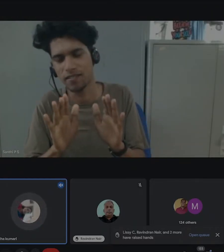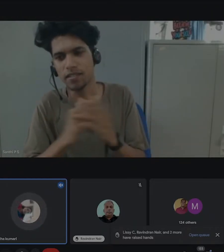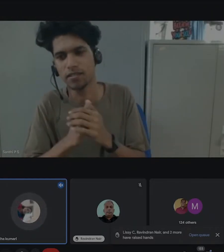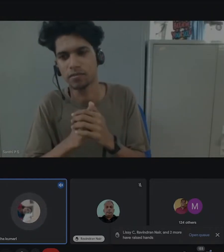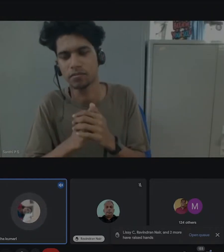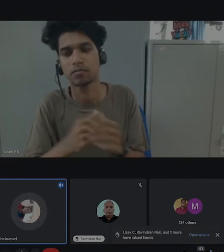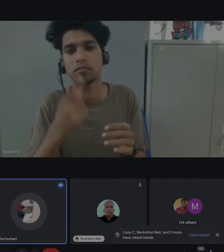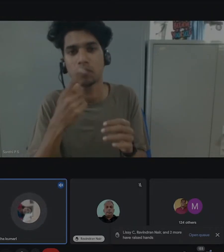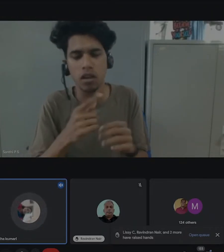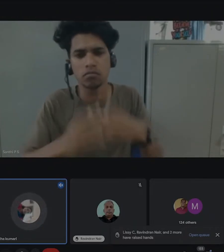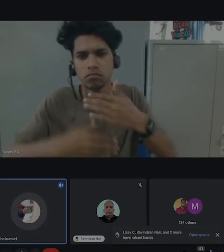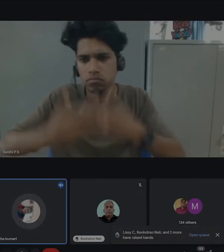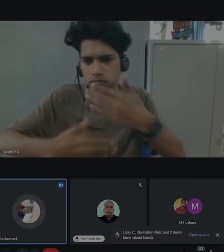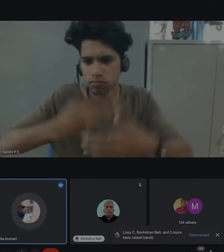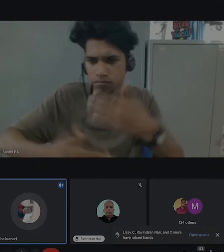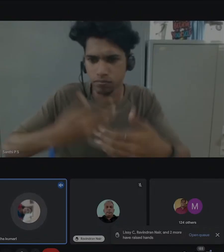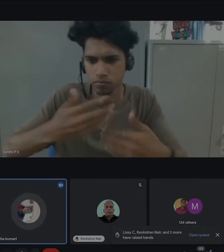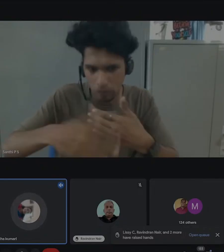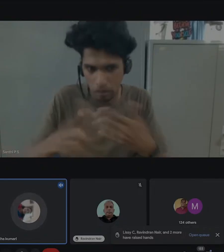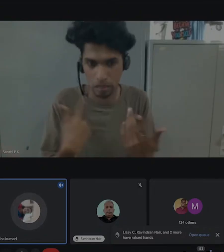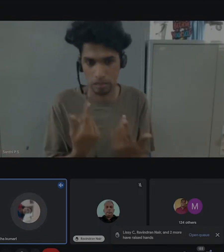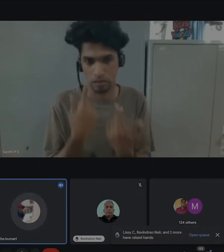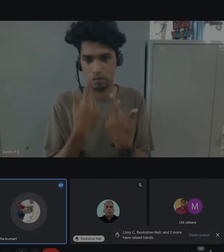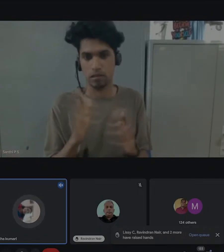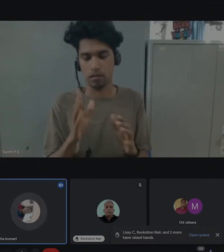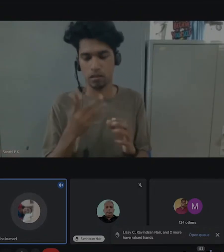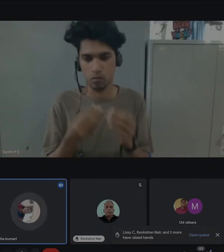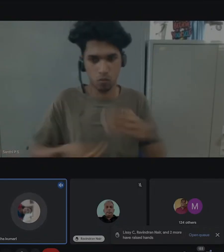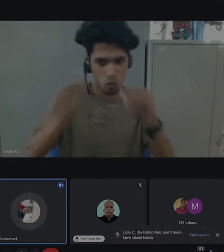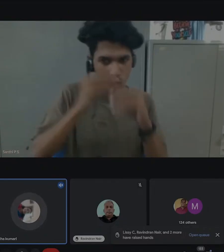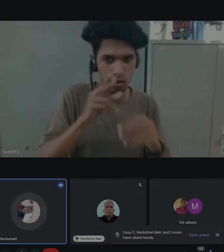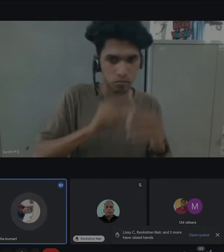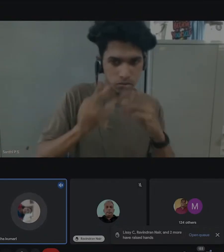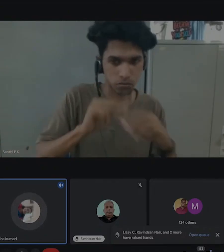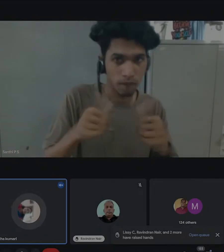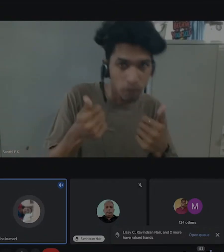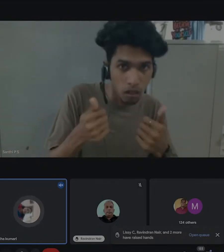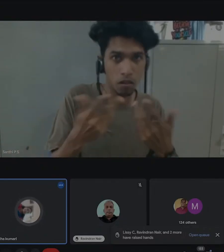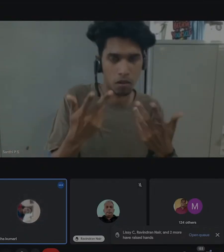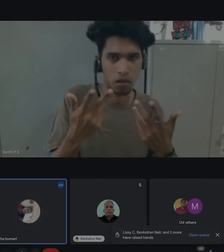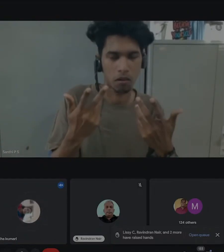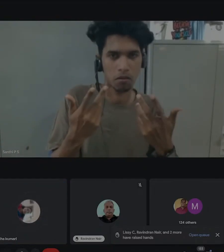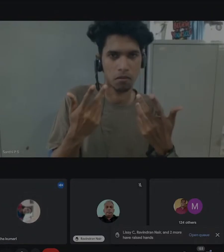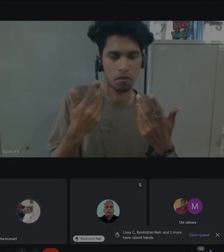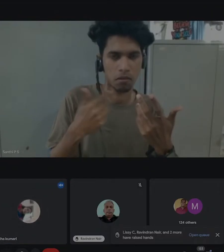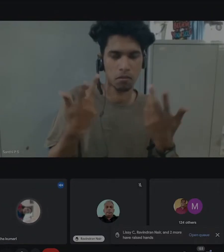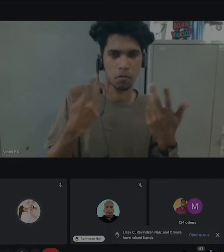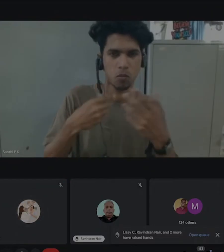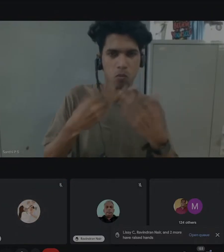അത് ഇനി ക്രമേണ കൊണ്ട് അവള് കൂടുതലായിട്ട് സംസാരിക്കുമോ എന്ന് അറിയണം മേഡം.